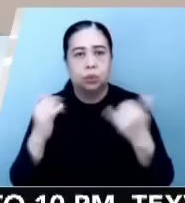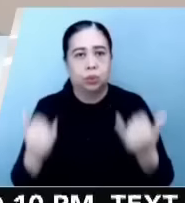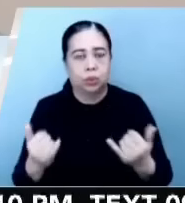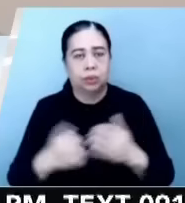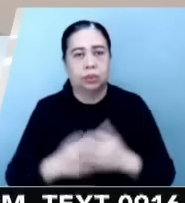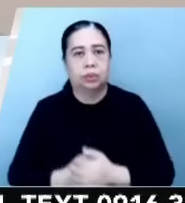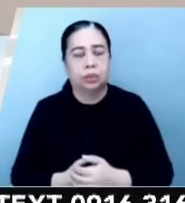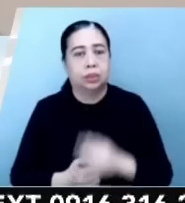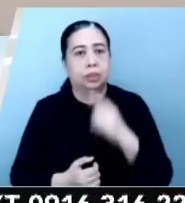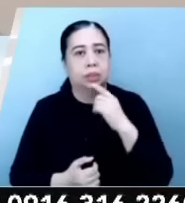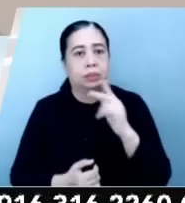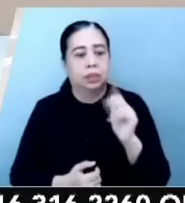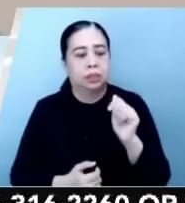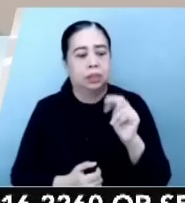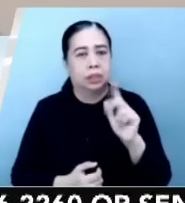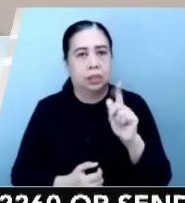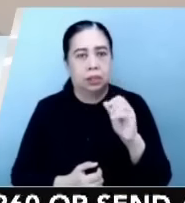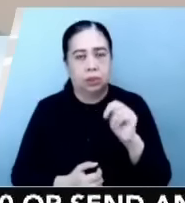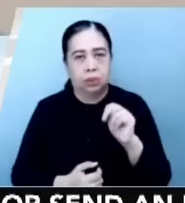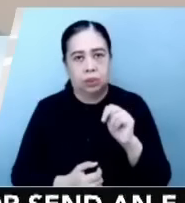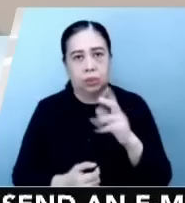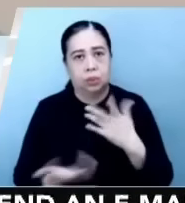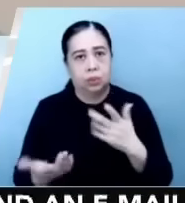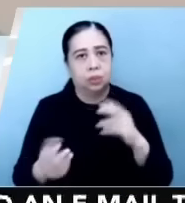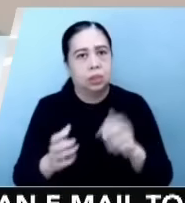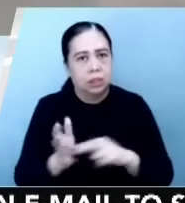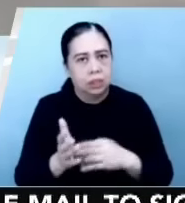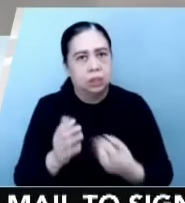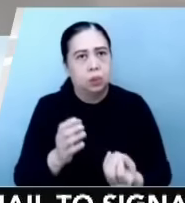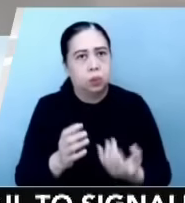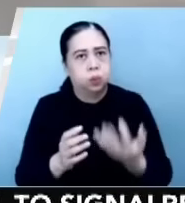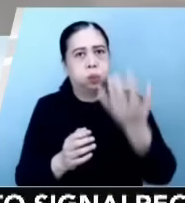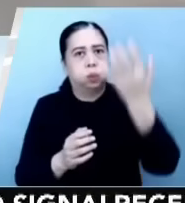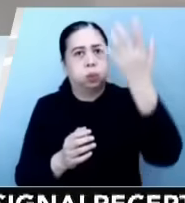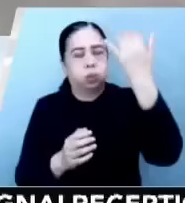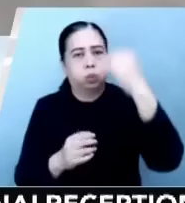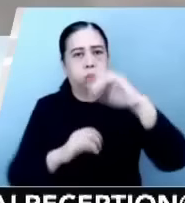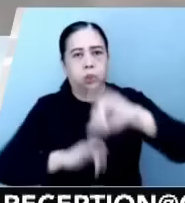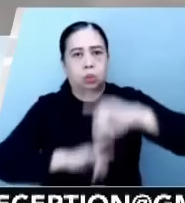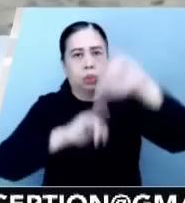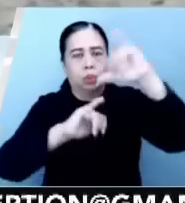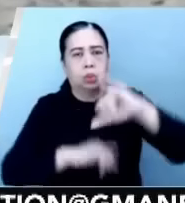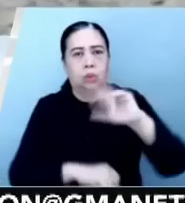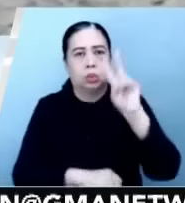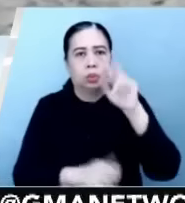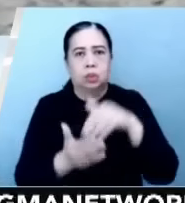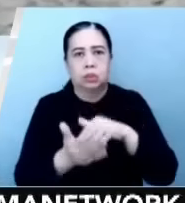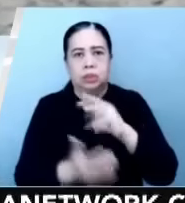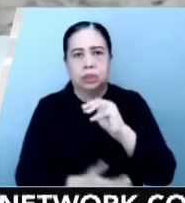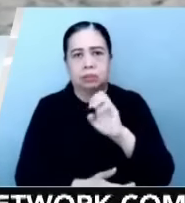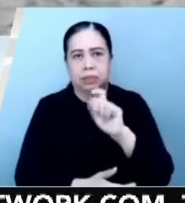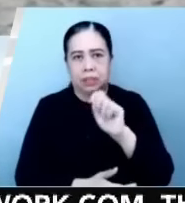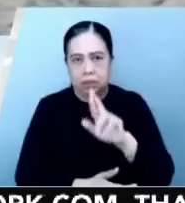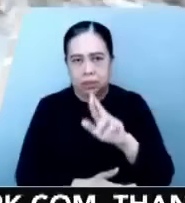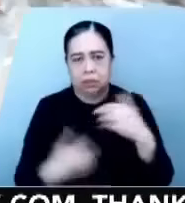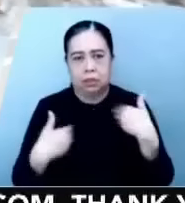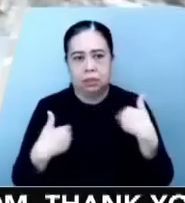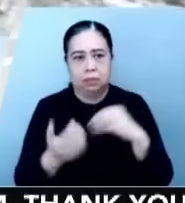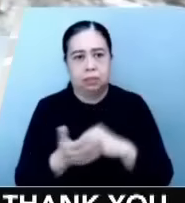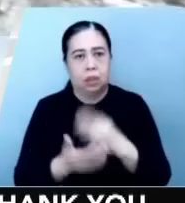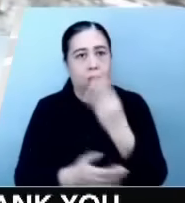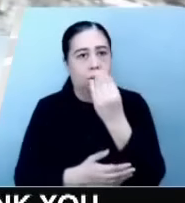Kanlaon Volcano Observatory, muli itong nagbuga ng steam plume na ubabot sa 2,000 metro. May naitala ring 14 na